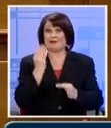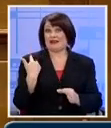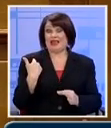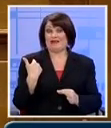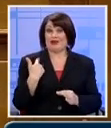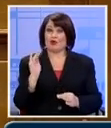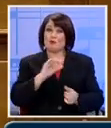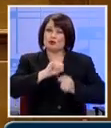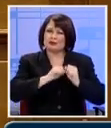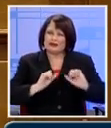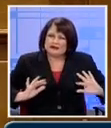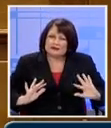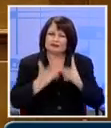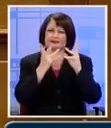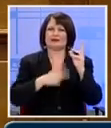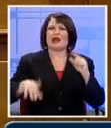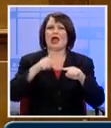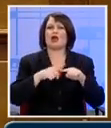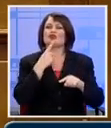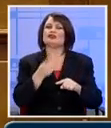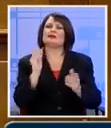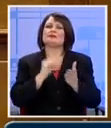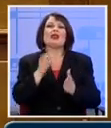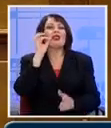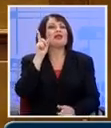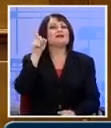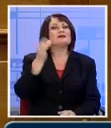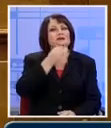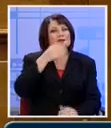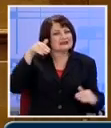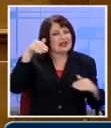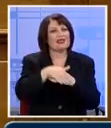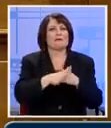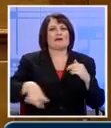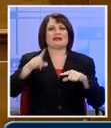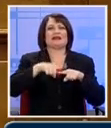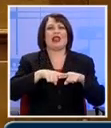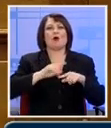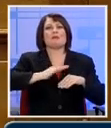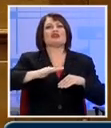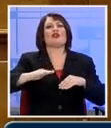λαϊκή εξέγερση. Προαναγγείλατε και πάλι στη Θεσσαλονίκη ότι η κυβέρνηση θα πέσει από το λαό, από το πεζοδρόμιο.